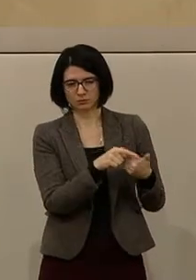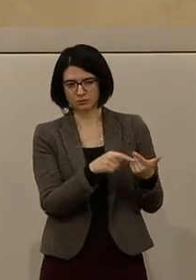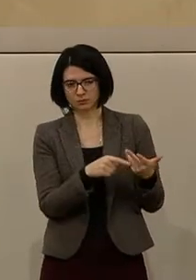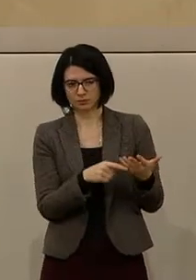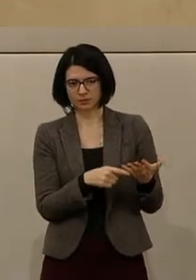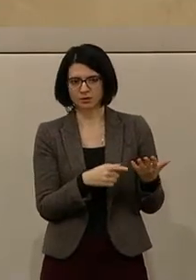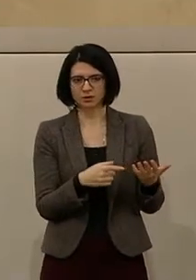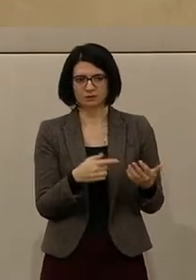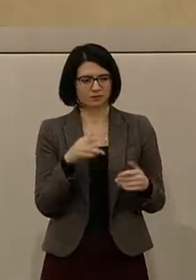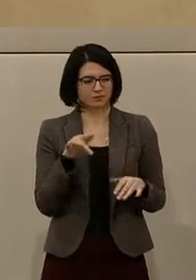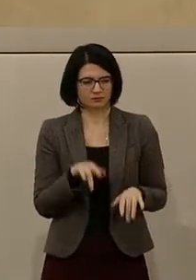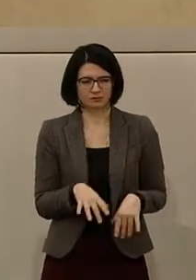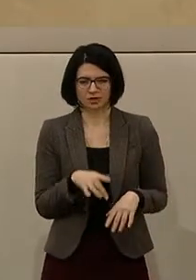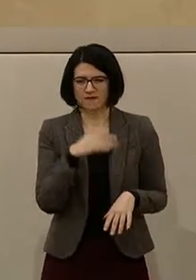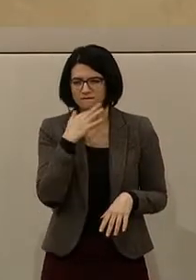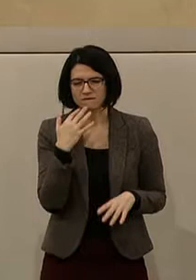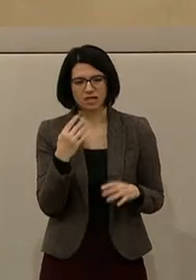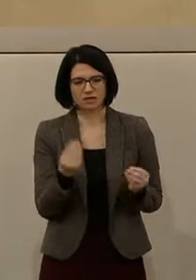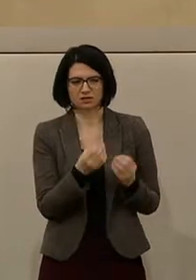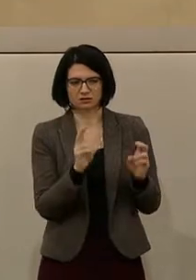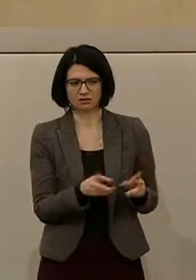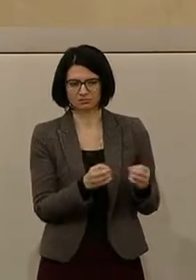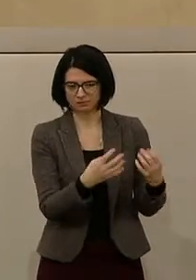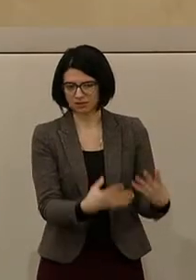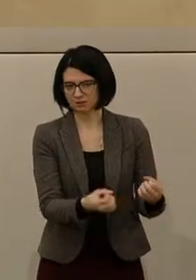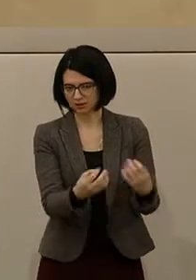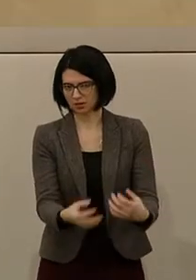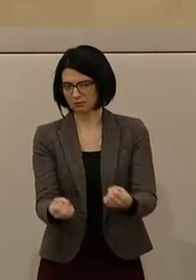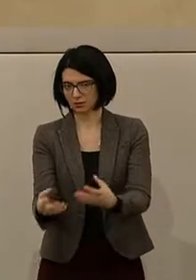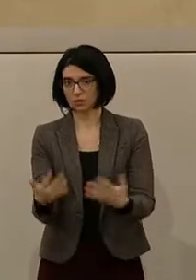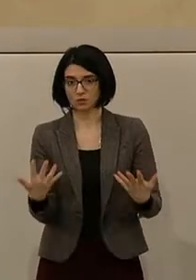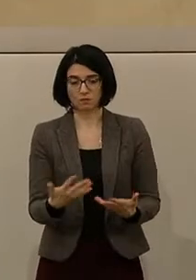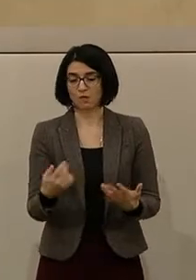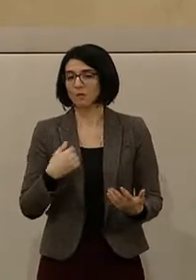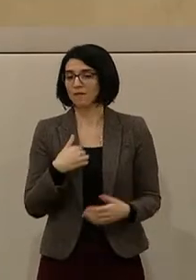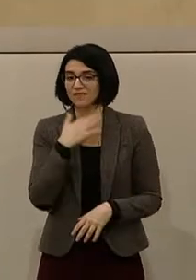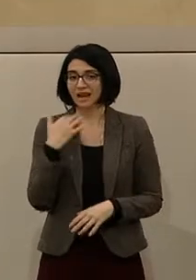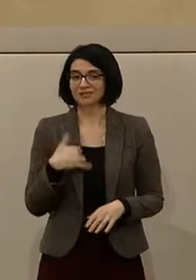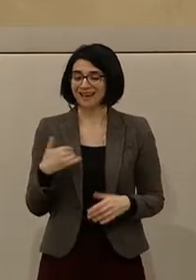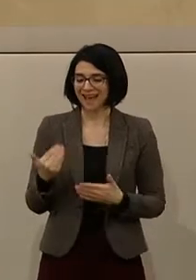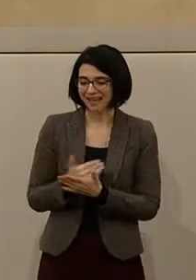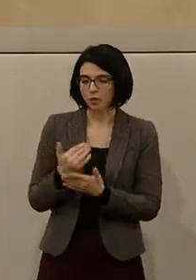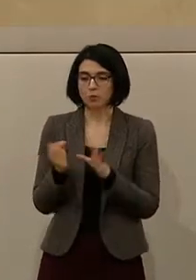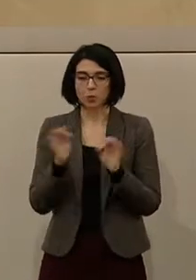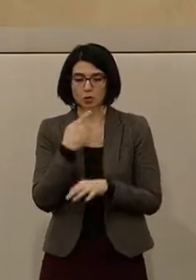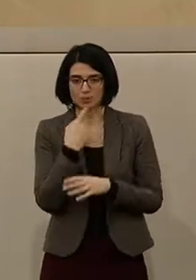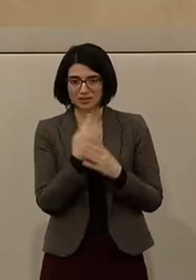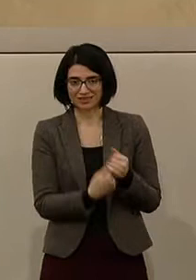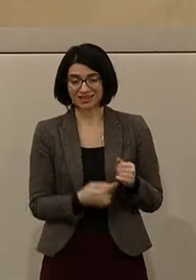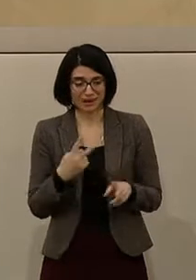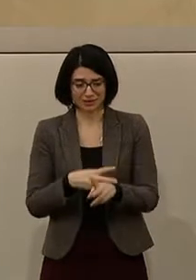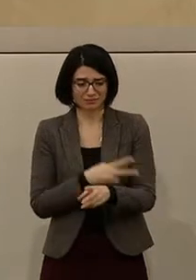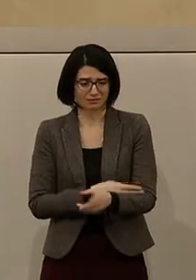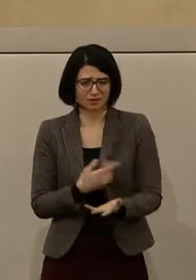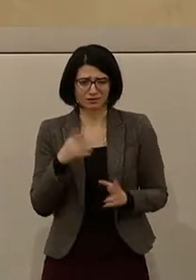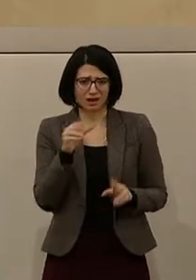einfallen, die passieren können, wo Menschen Einkommen oder Substanz verlieren, es kann nicht der Staat für alles